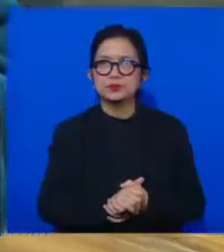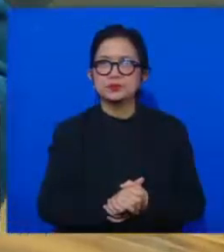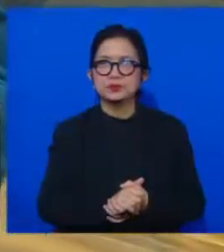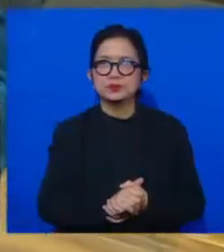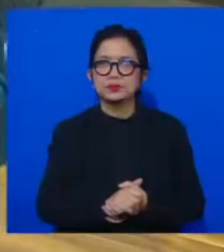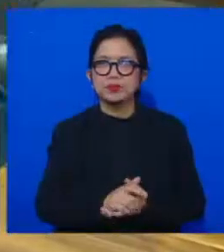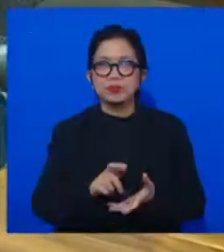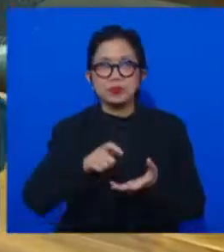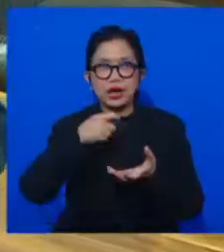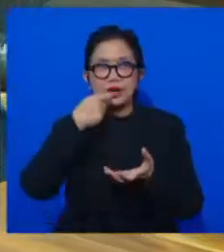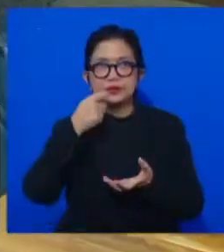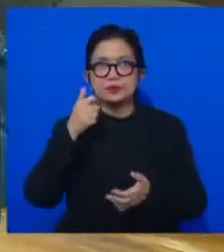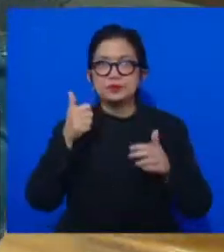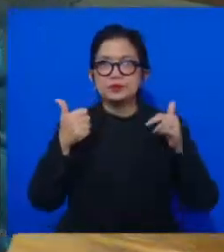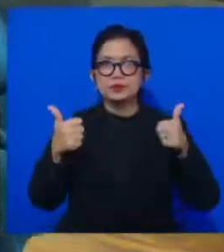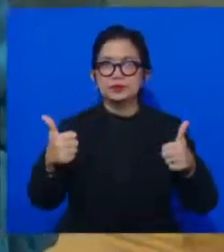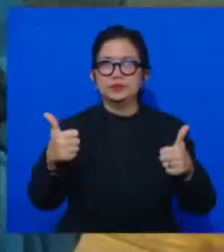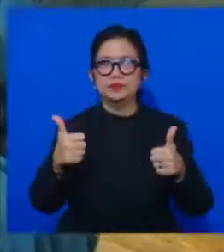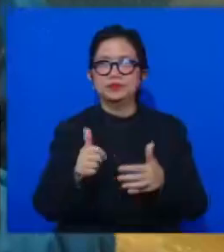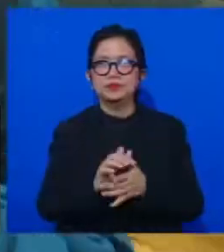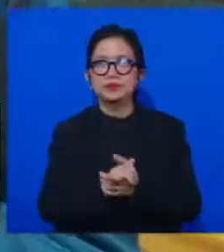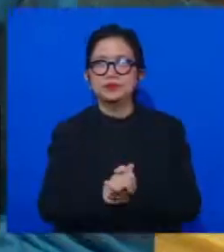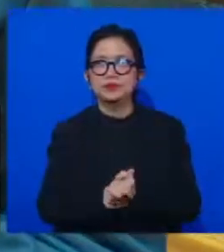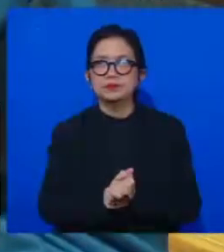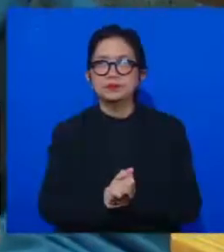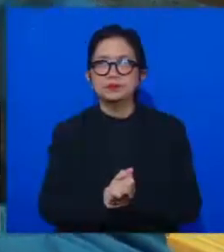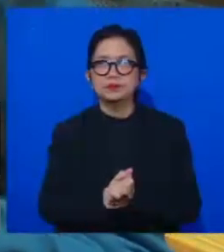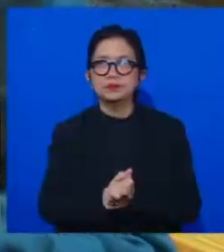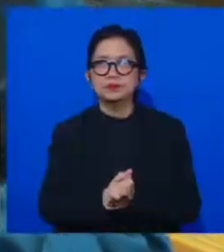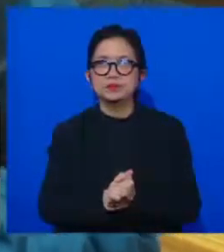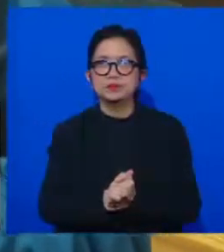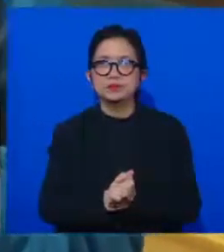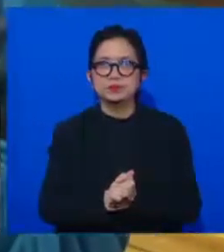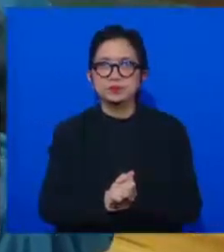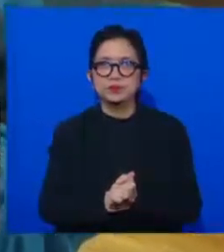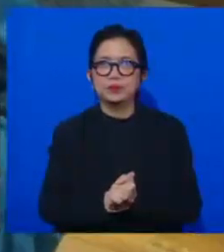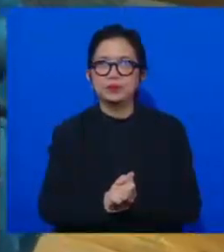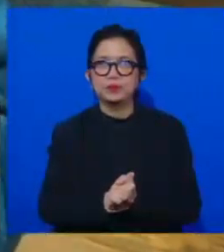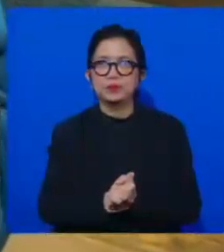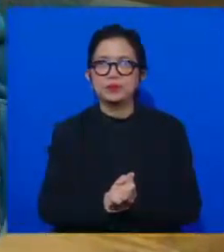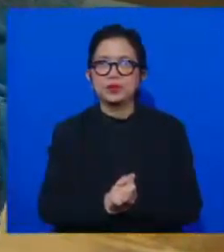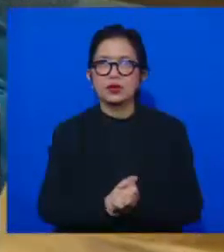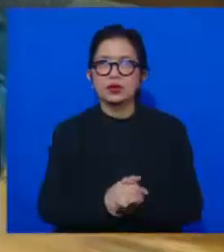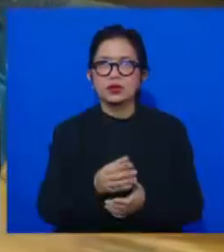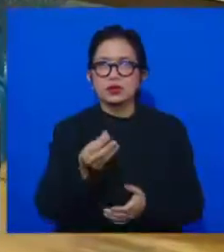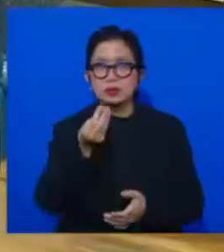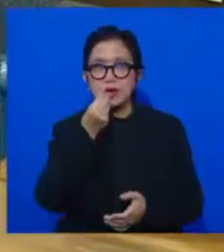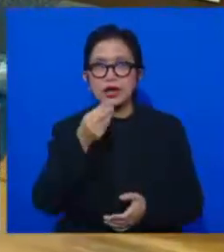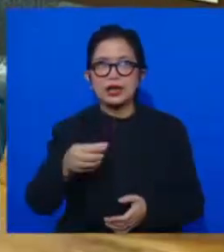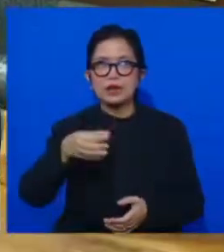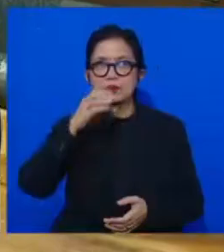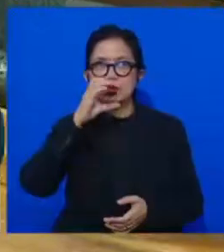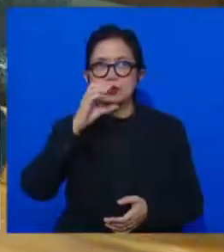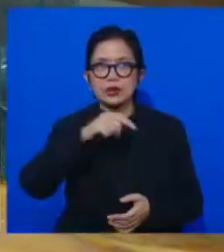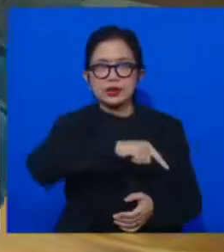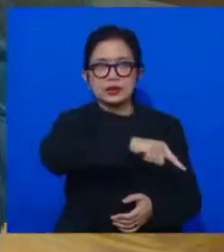Benar-benar mantap, surantap surga dunia. Dan baik makanan maupun minuman yang ada